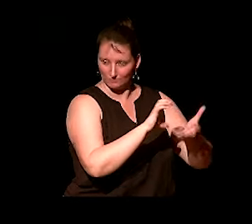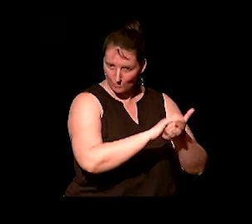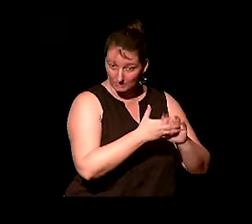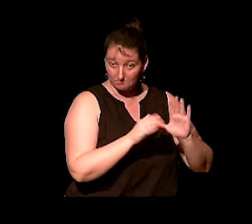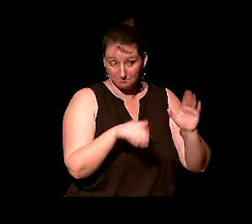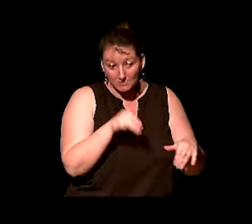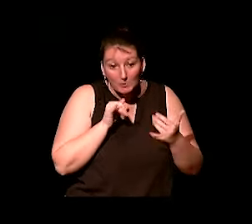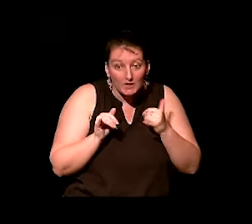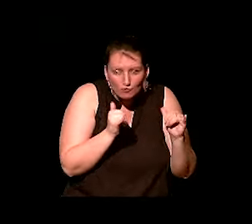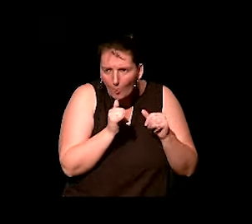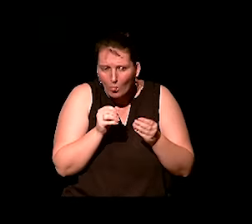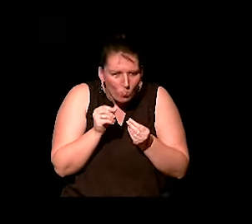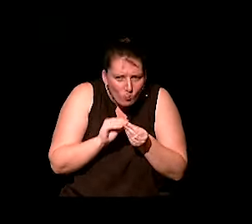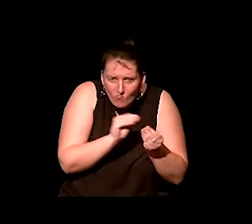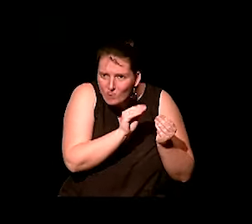va dire. Mais